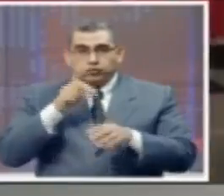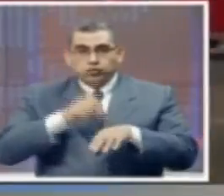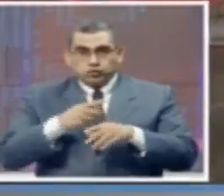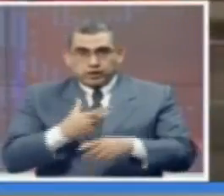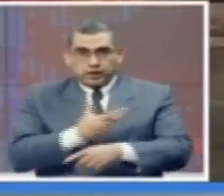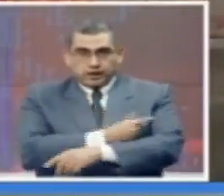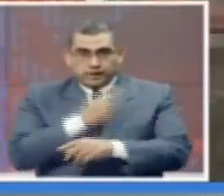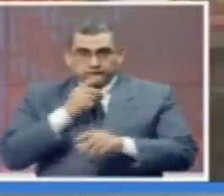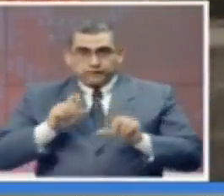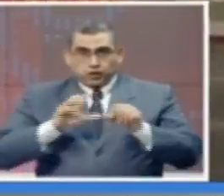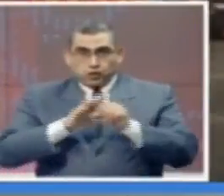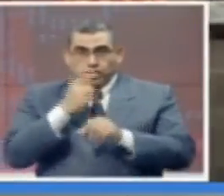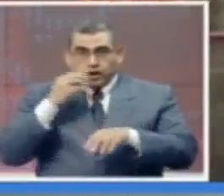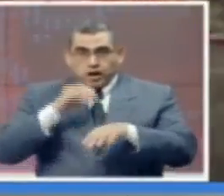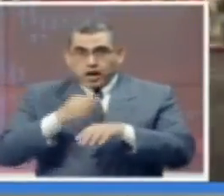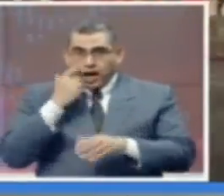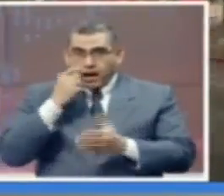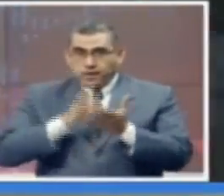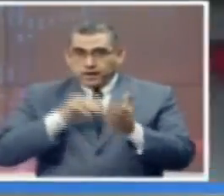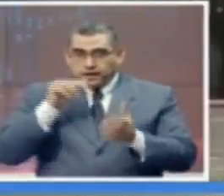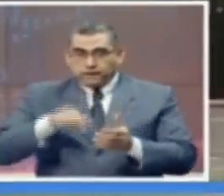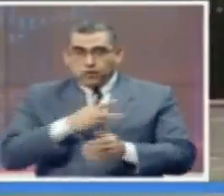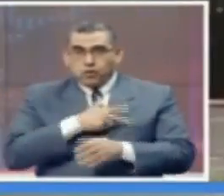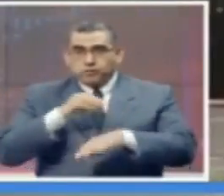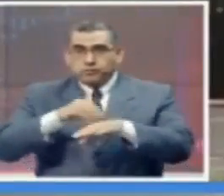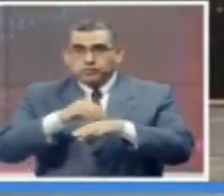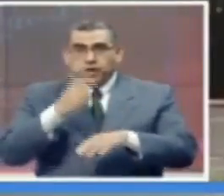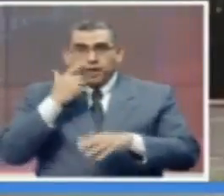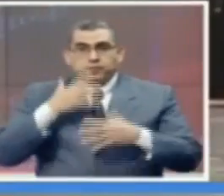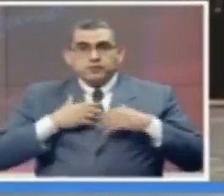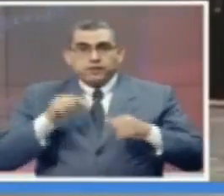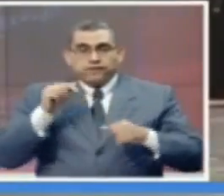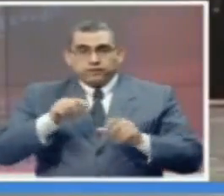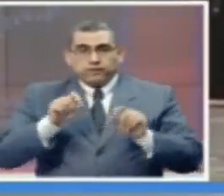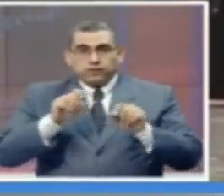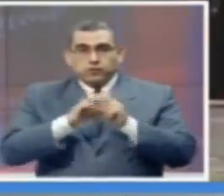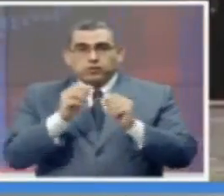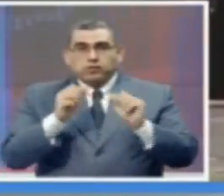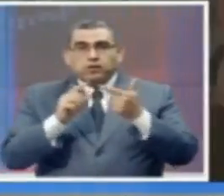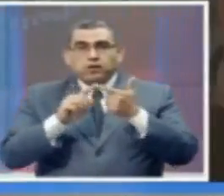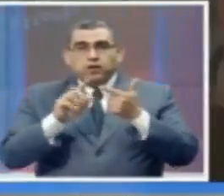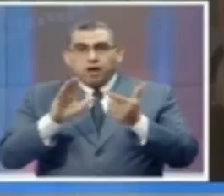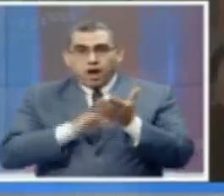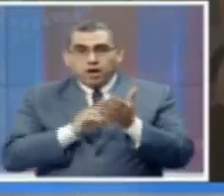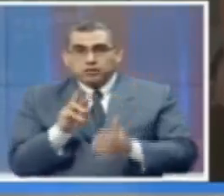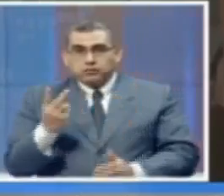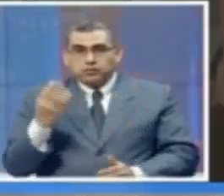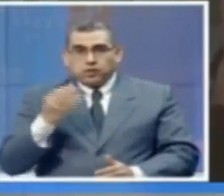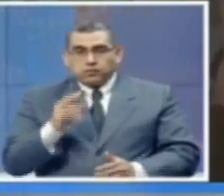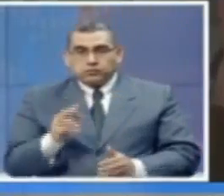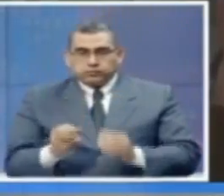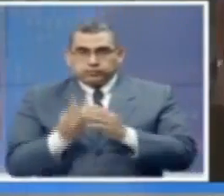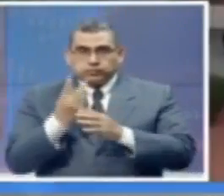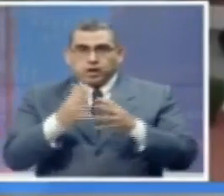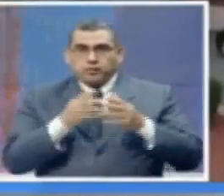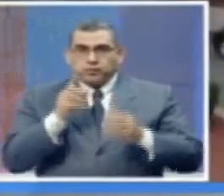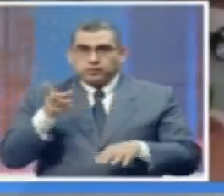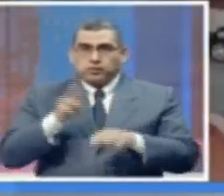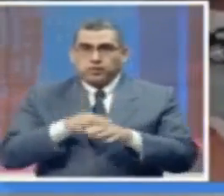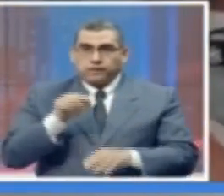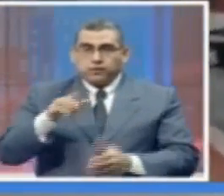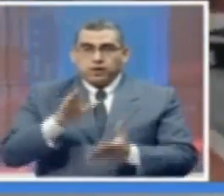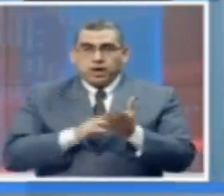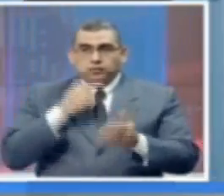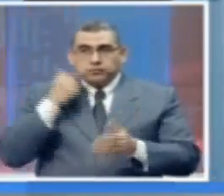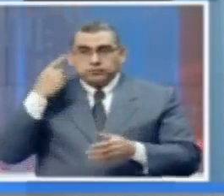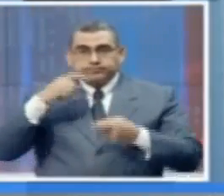الأبيض لمكافحة فيروس كورونا السلطات المحلية من وجود سلالة جديدة للفيروس نشأت في الولايات المتحدة. في